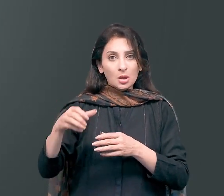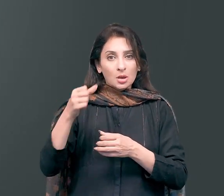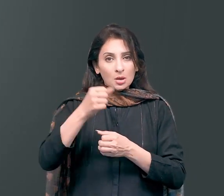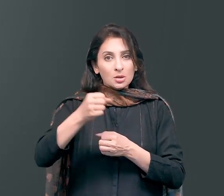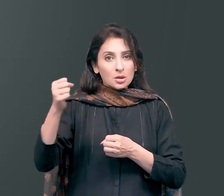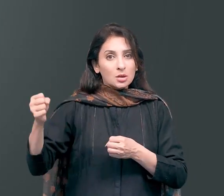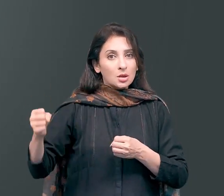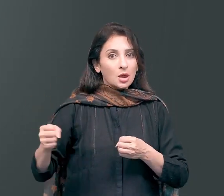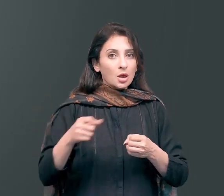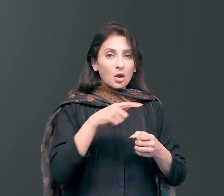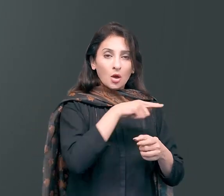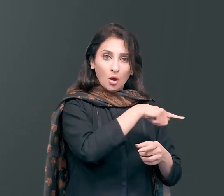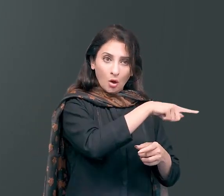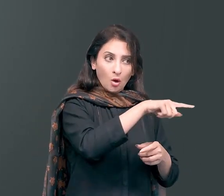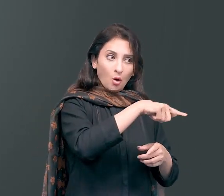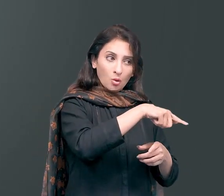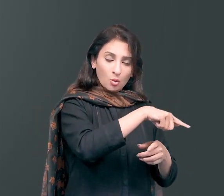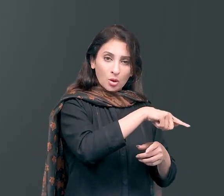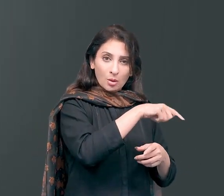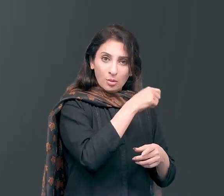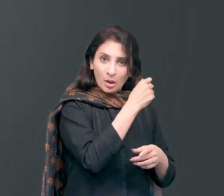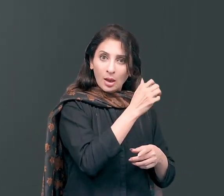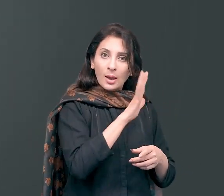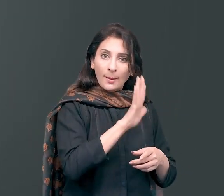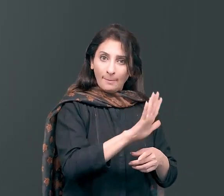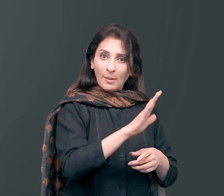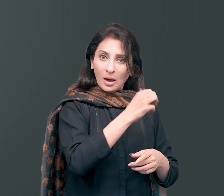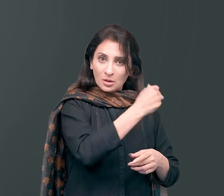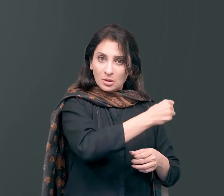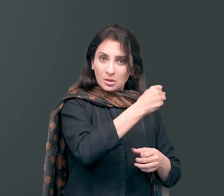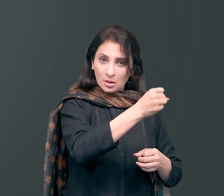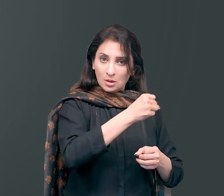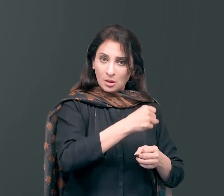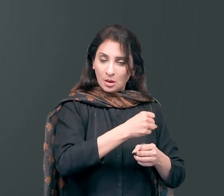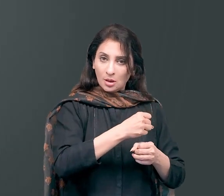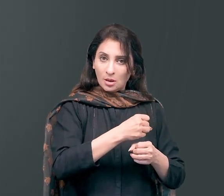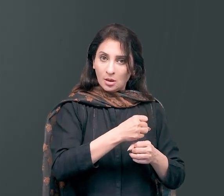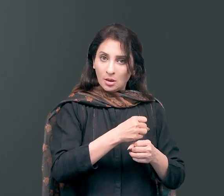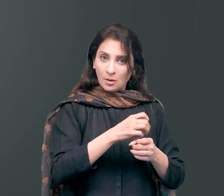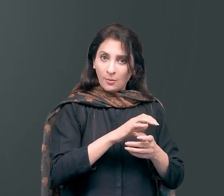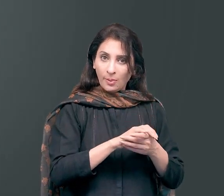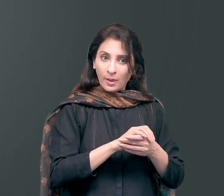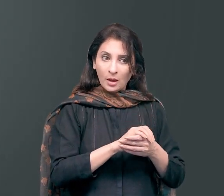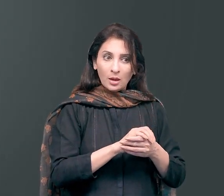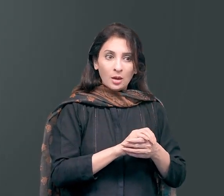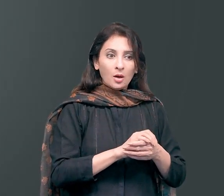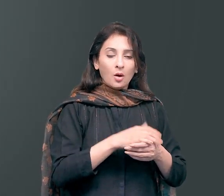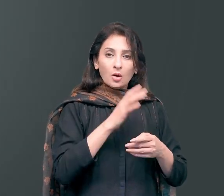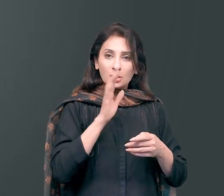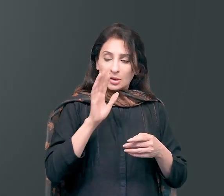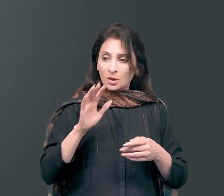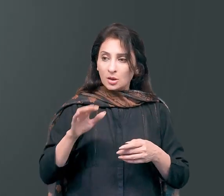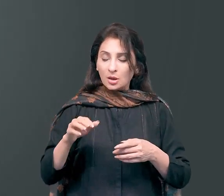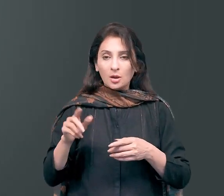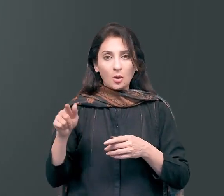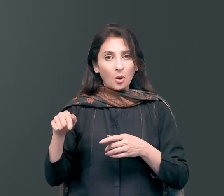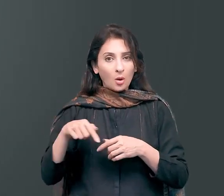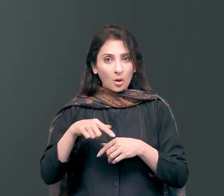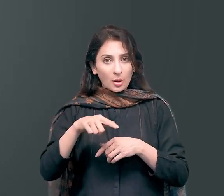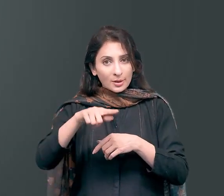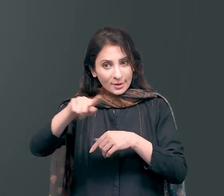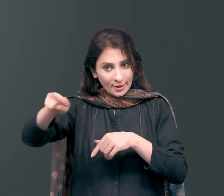کی سیٹیں، چلیں ایک سکھ صحیح، ایک عیسائی صحیح، 15 رکنی کابینہ صحیح، یہ جو 5